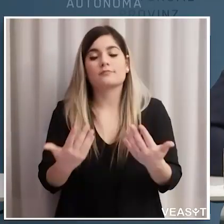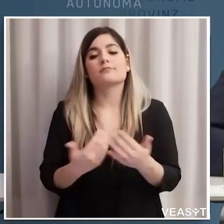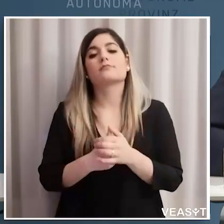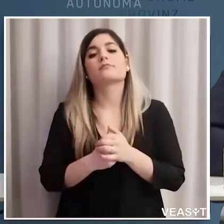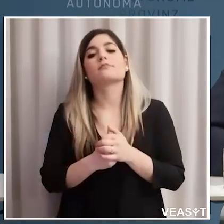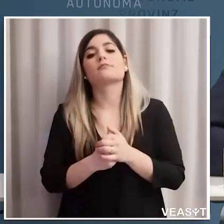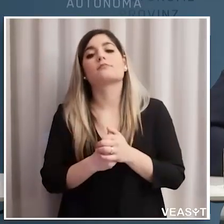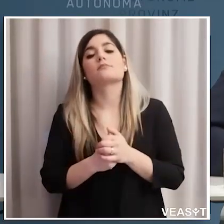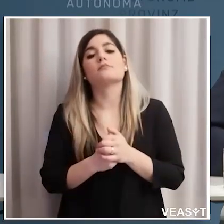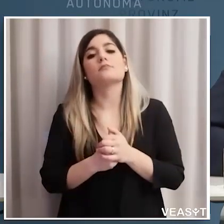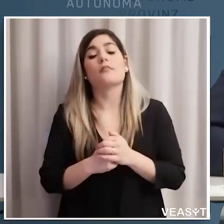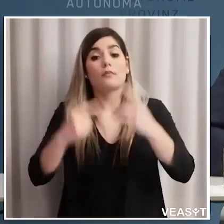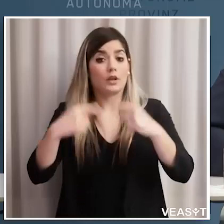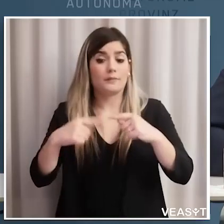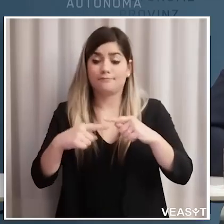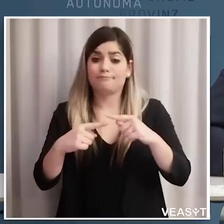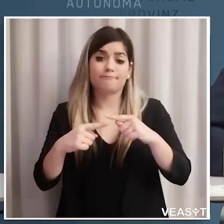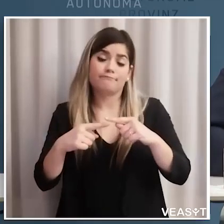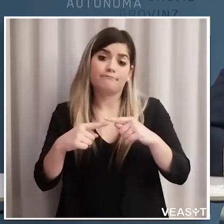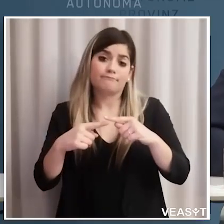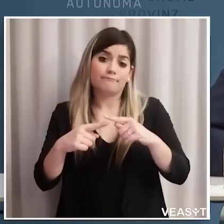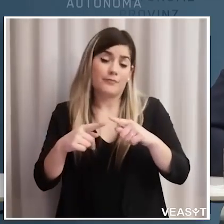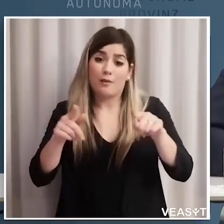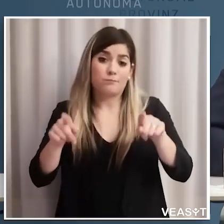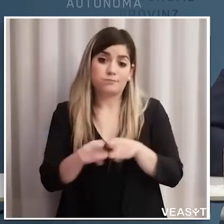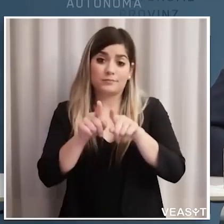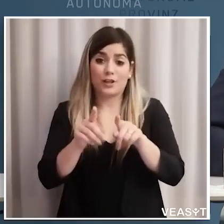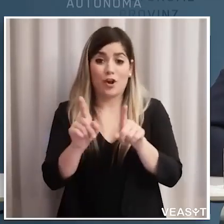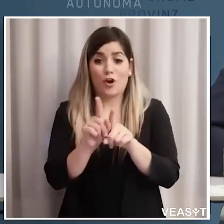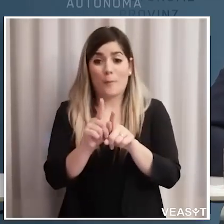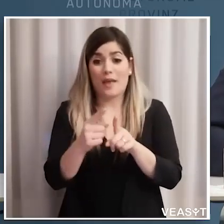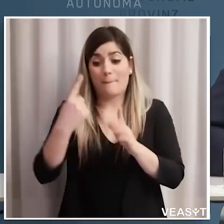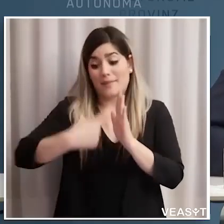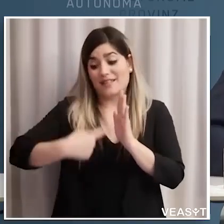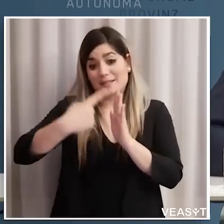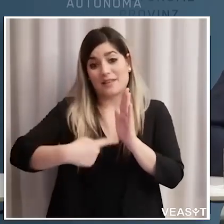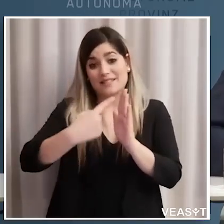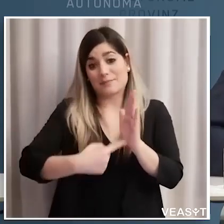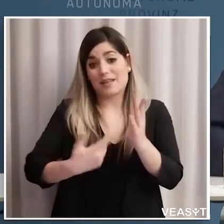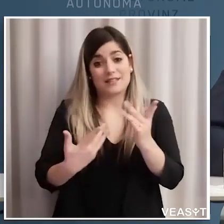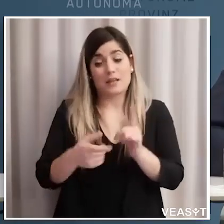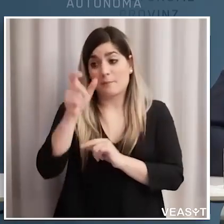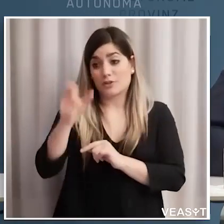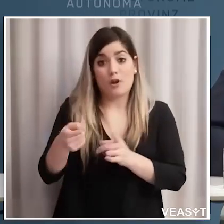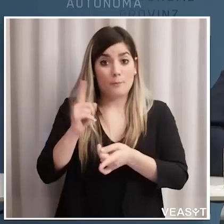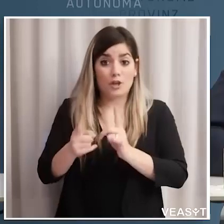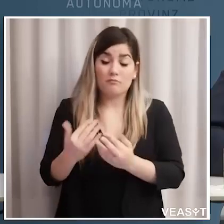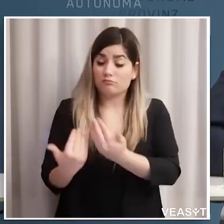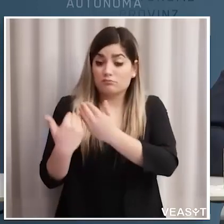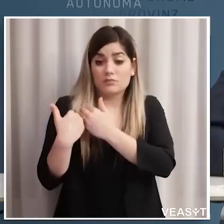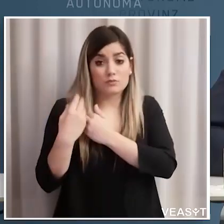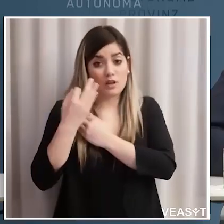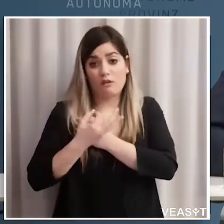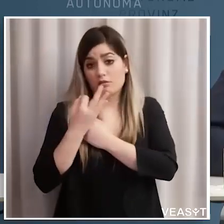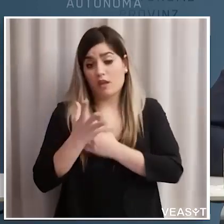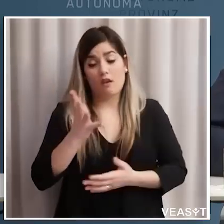cosa diversa da quanto abbiamo vissuto in tutti questi mesi, anzi è la normalità, il politico si deve assumere la responsabilità di tutte le scelte